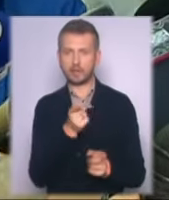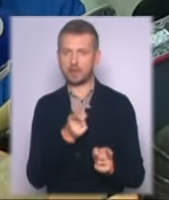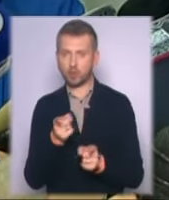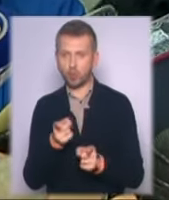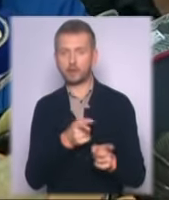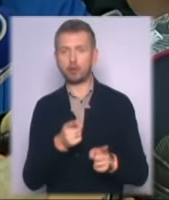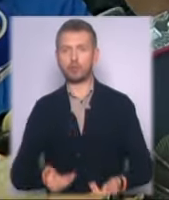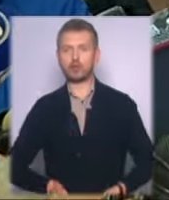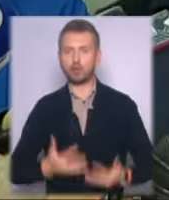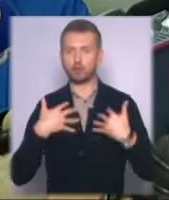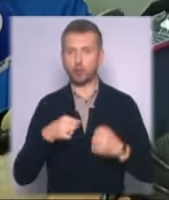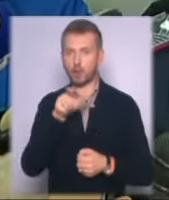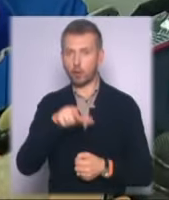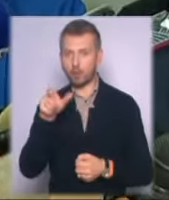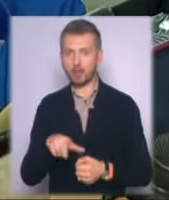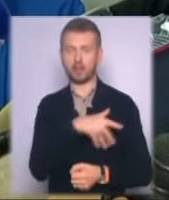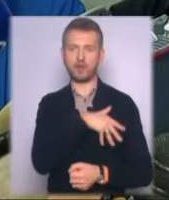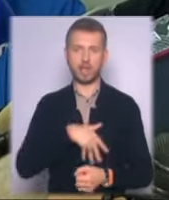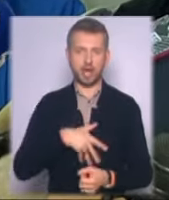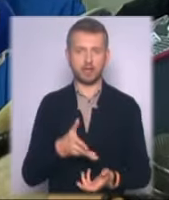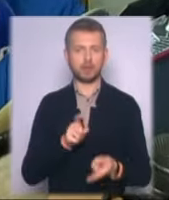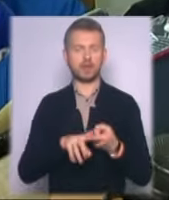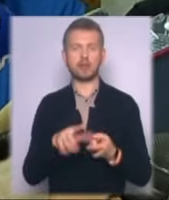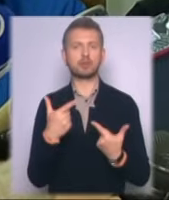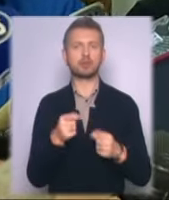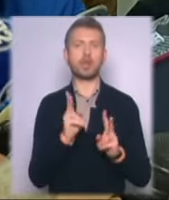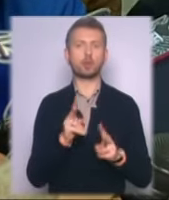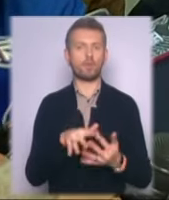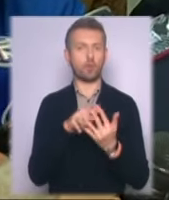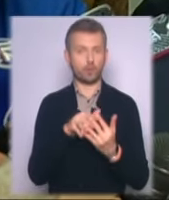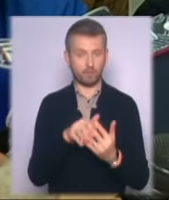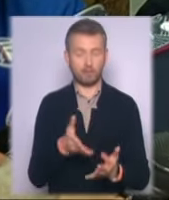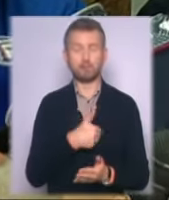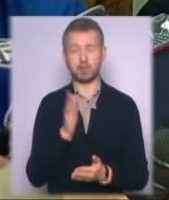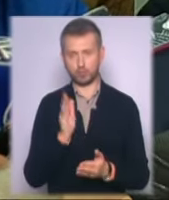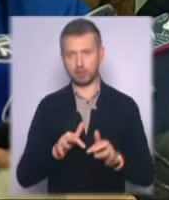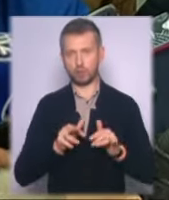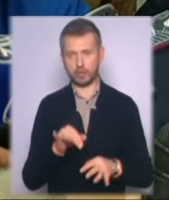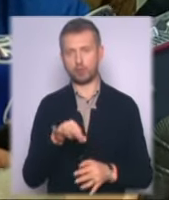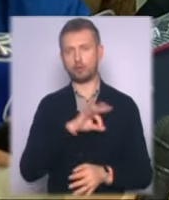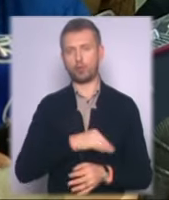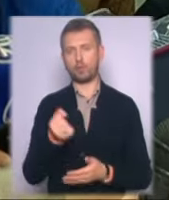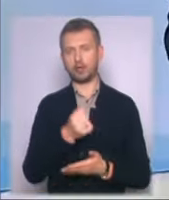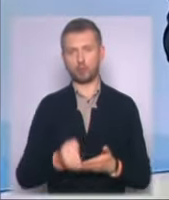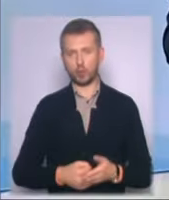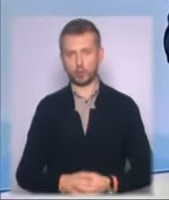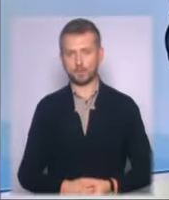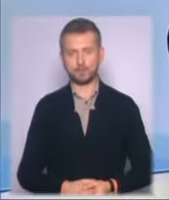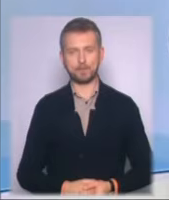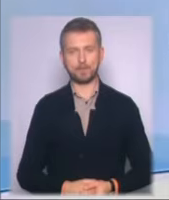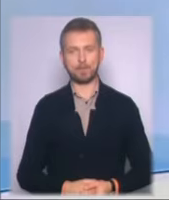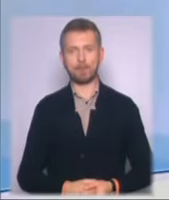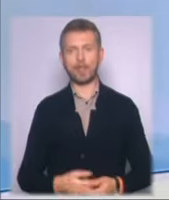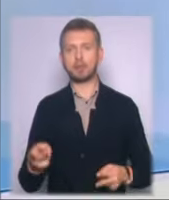життю здоров'ю громадян, ветеранів, незалежно де хто воював, ми будемо діяти і застосовувати зброю.